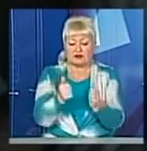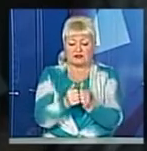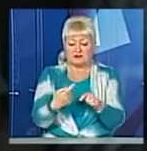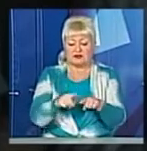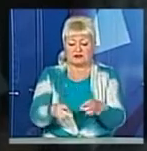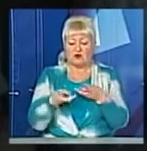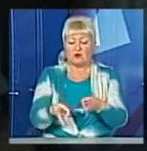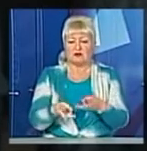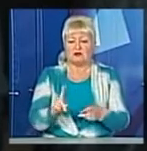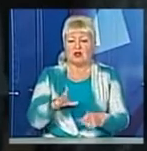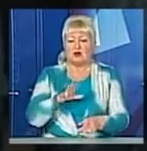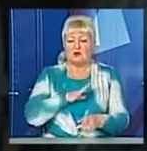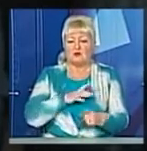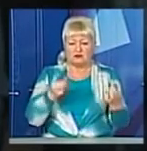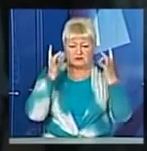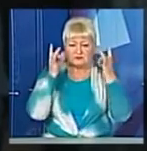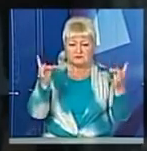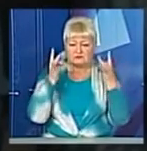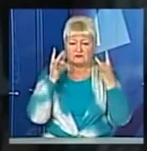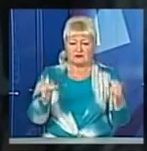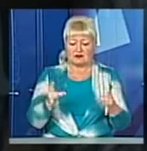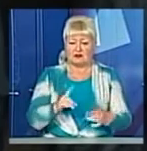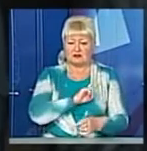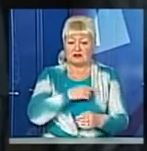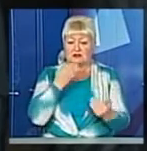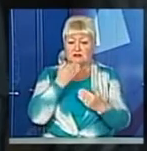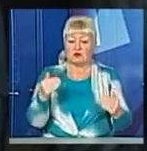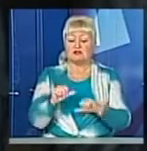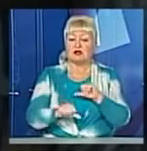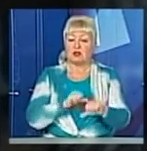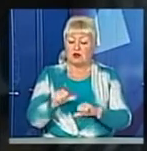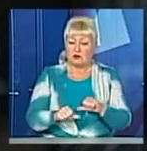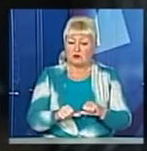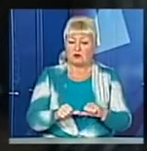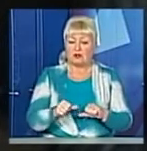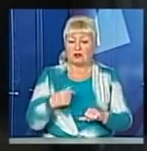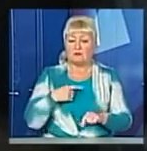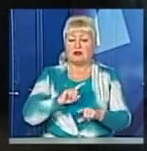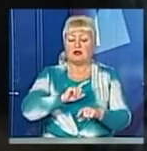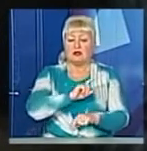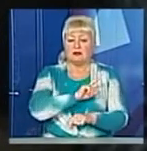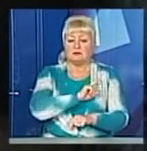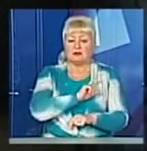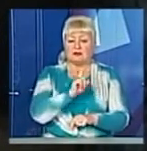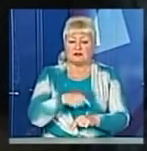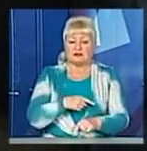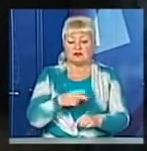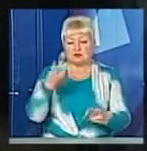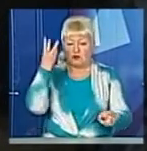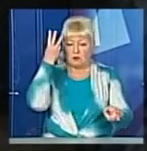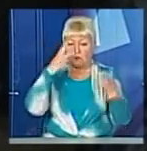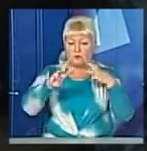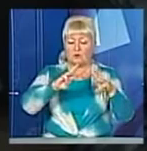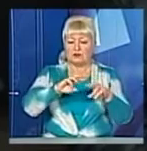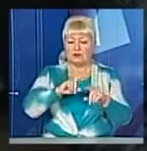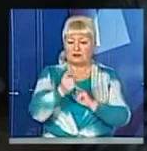що стояв дуже великий гул і шум. То за останні роки ми значно вклали кошти в модернізацію